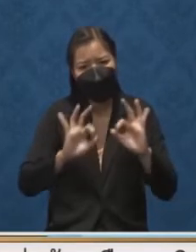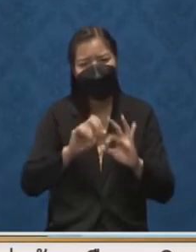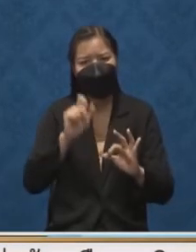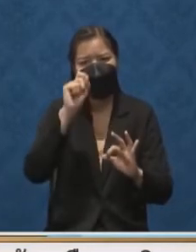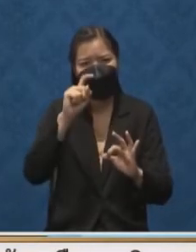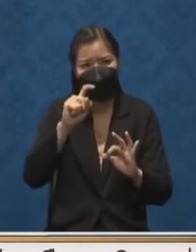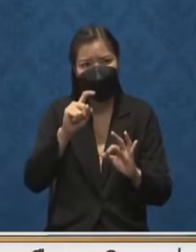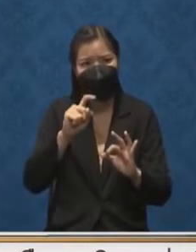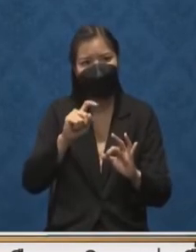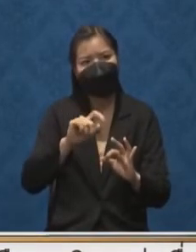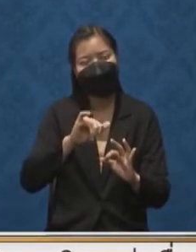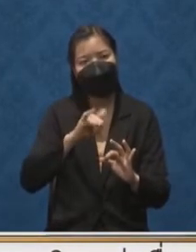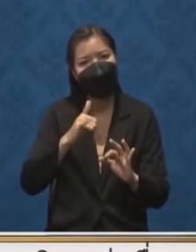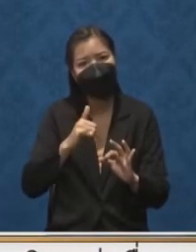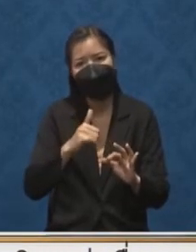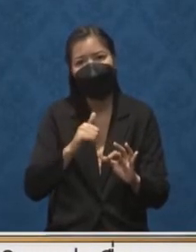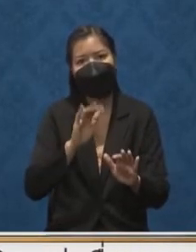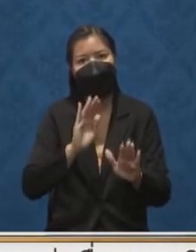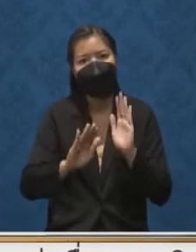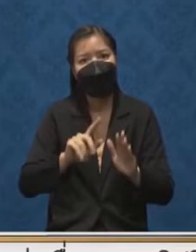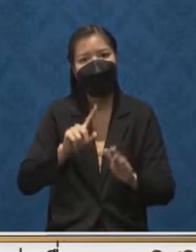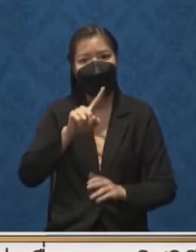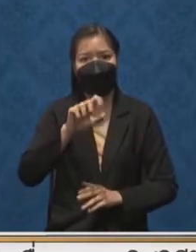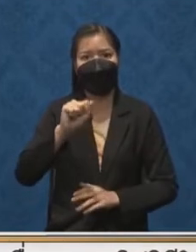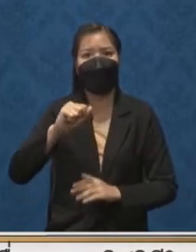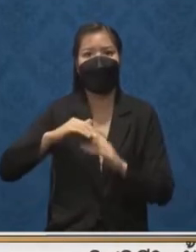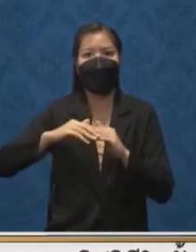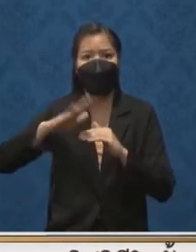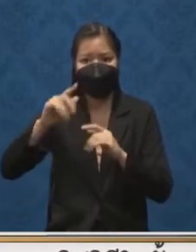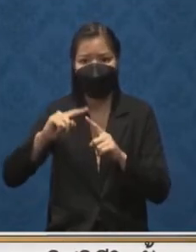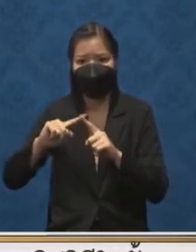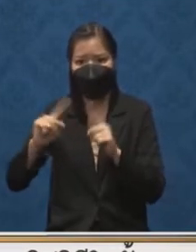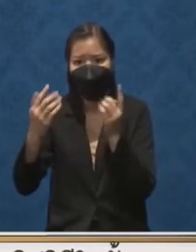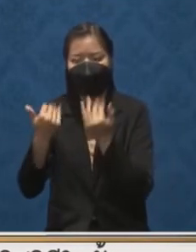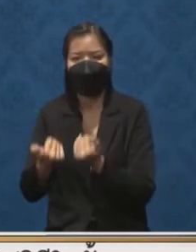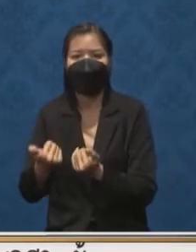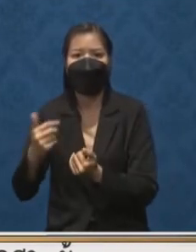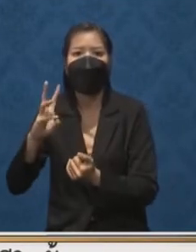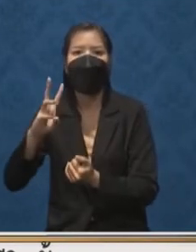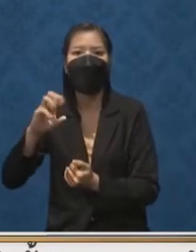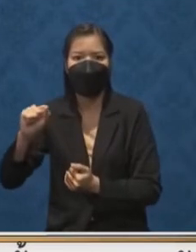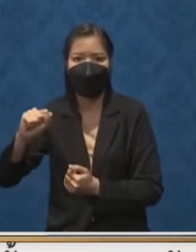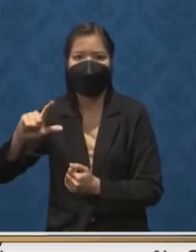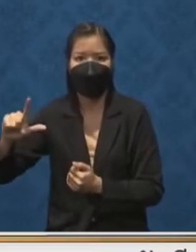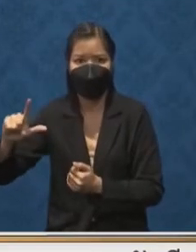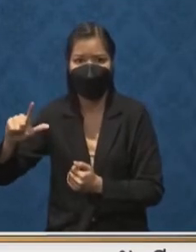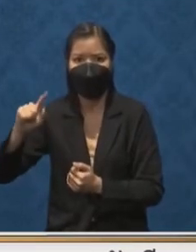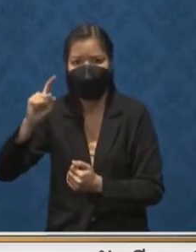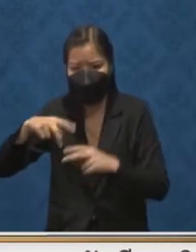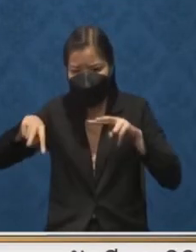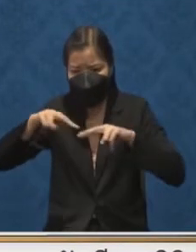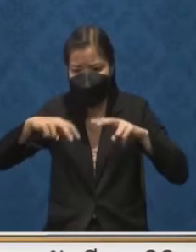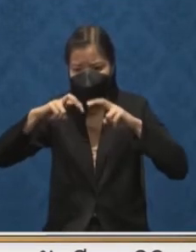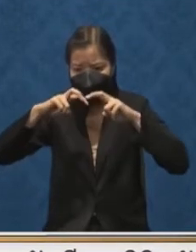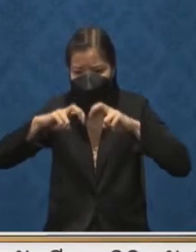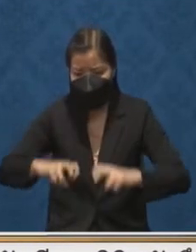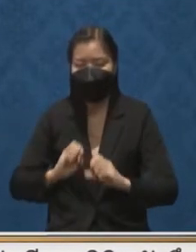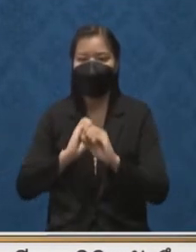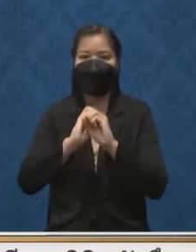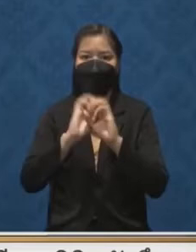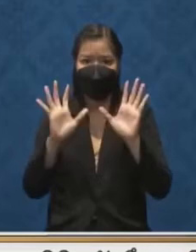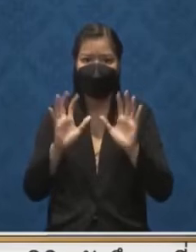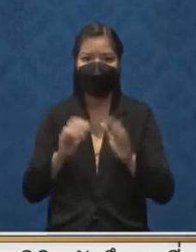ก 100 ร้านตอนนี้ 6 นะครบก็ต้องมีความเข้ breathtakingค้นตรวสอบต้มคามชดเจนในการ